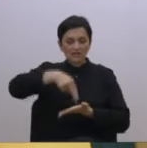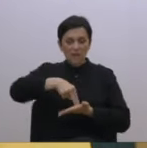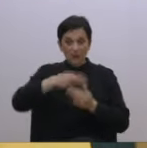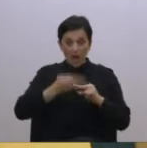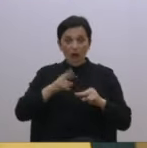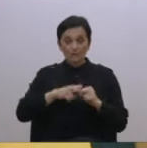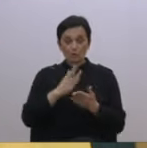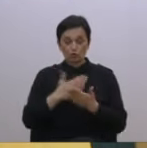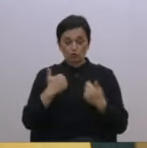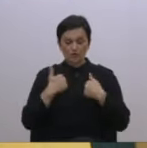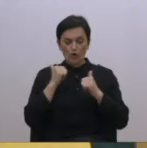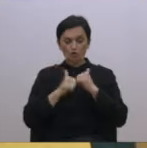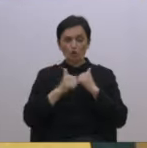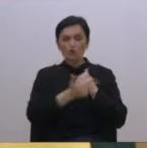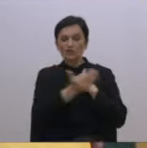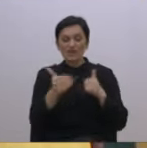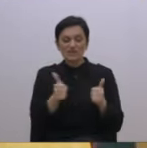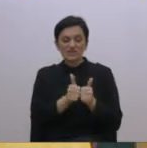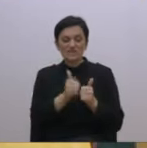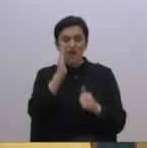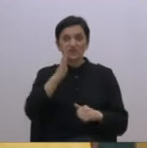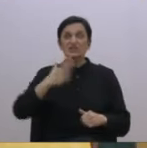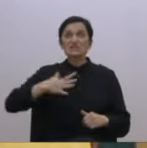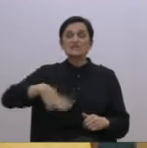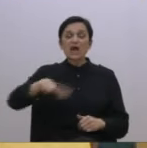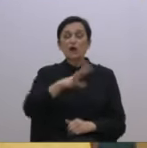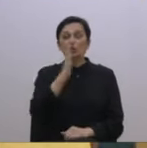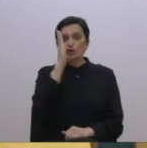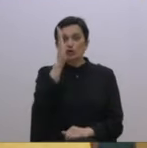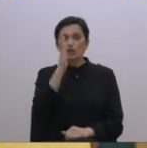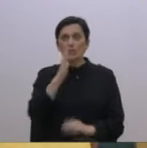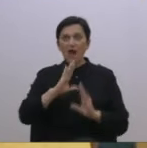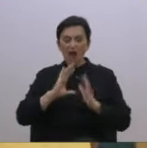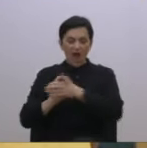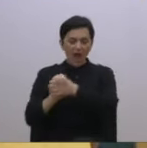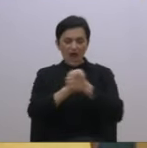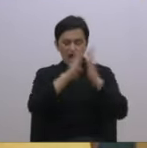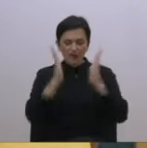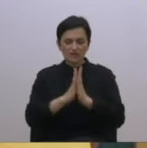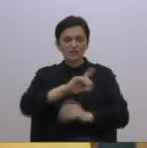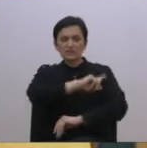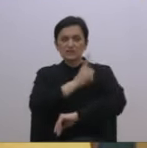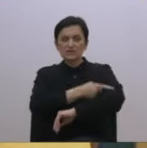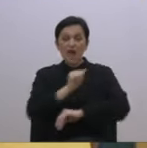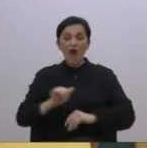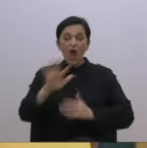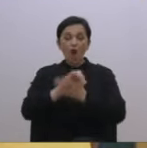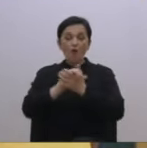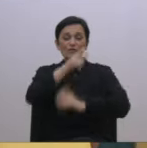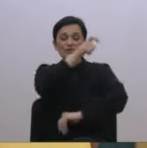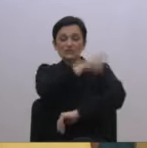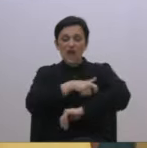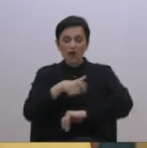ამიტომ არის რომ ჩვენ ყოველთვის თქვენ გვერდით ვიქნებით. საქართველო იქნება ერთიანი, ძლიერი ევროკავშირის წევრი